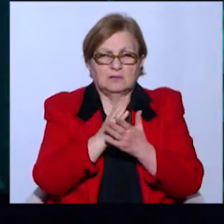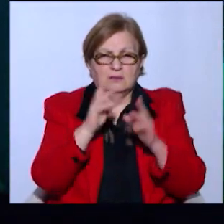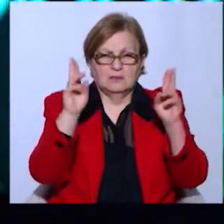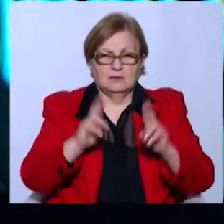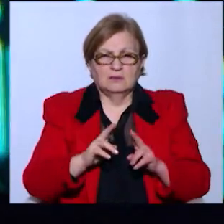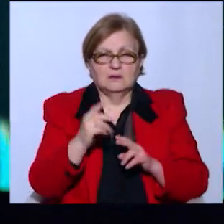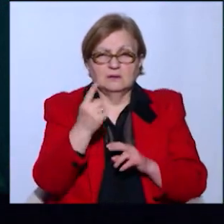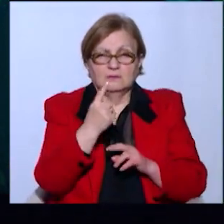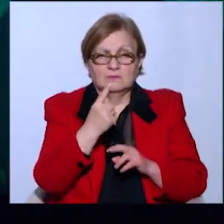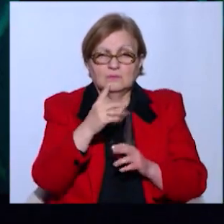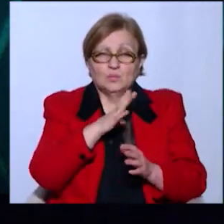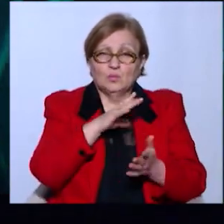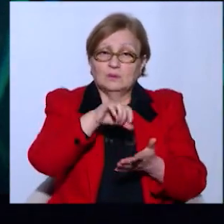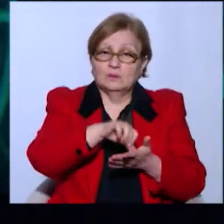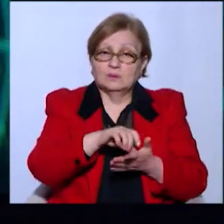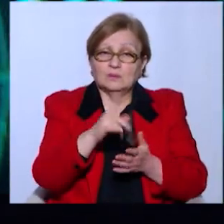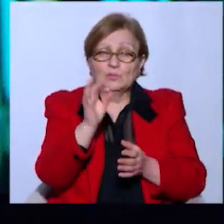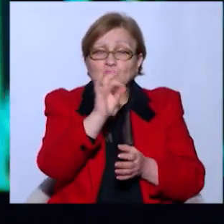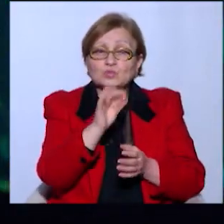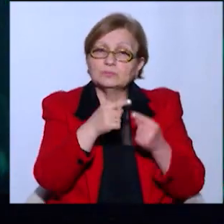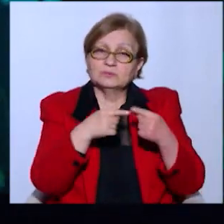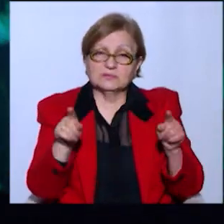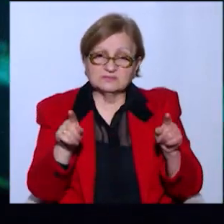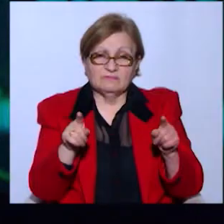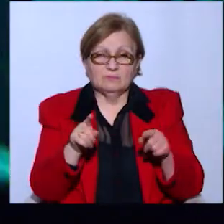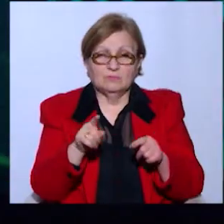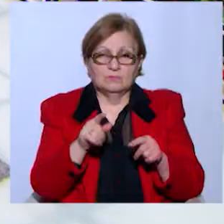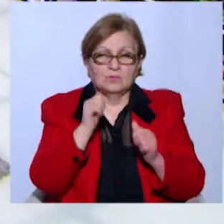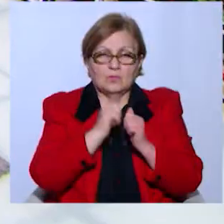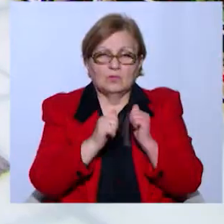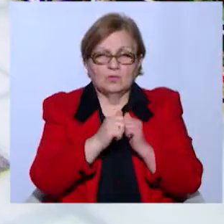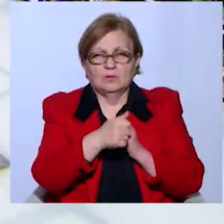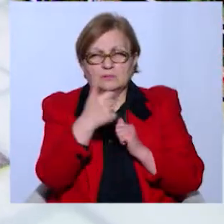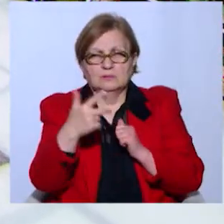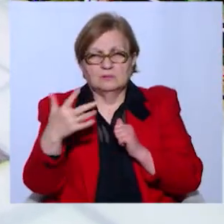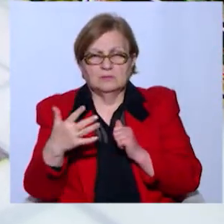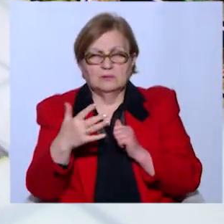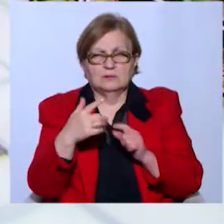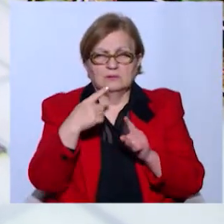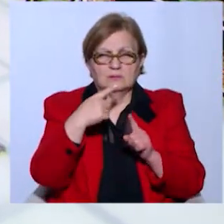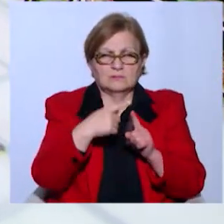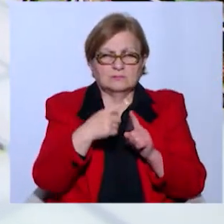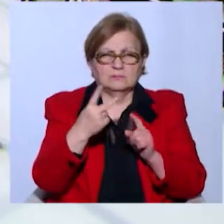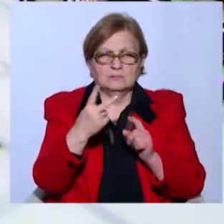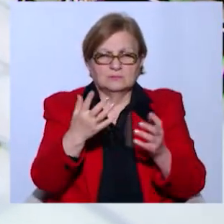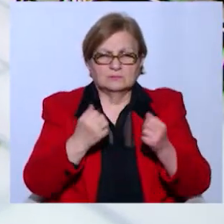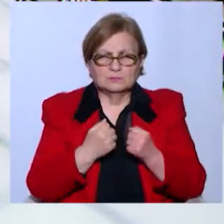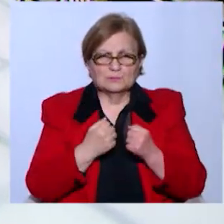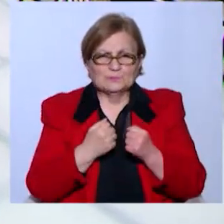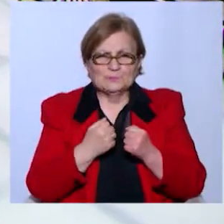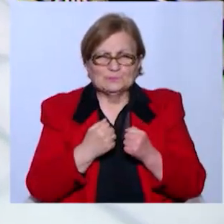ასეთი, რომ პირველი წევრი უნდა იყოს რაიმე ნულისგან განსხვავებული რიცხვი და ყოველი მომდევნო n+1 წევრი უნდა